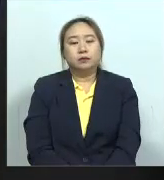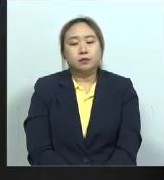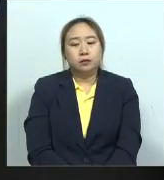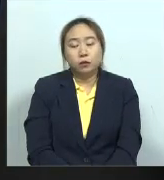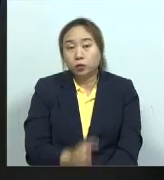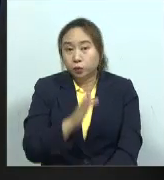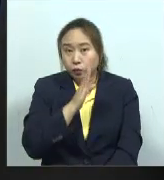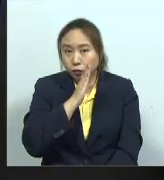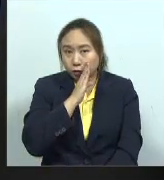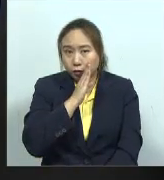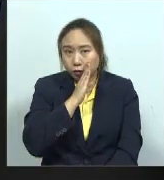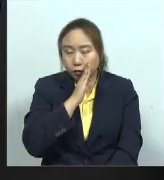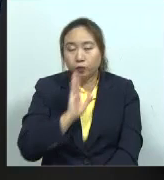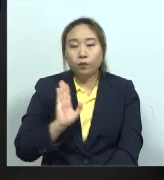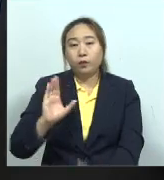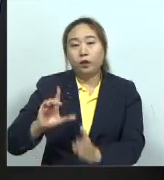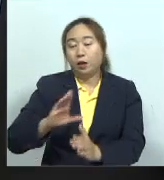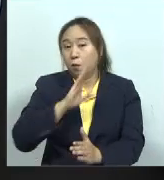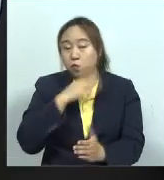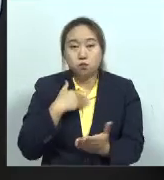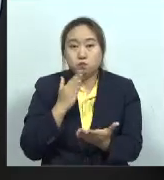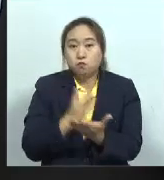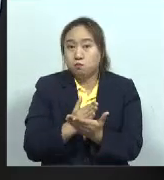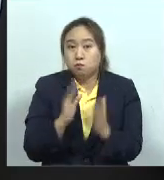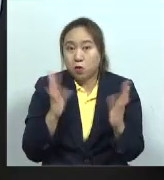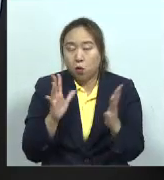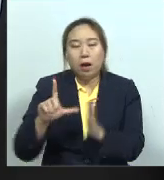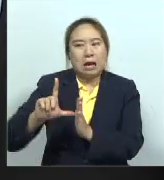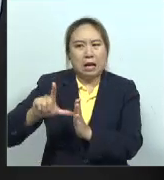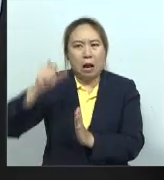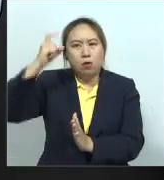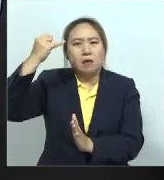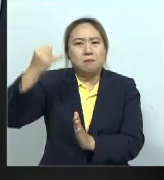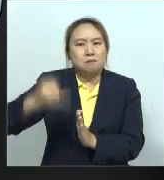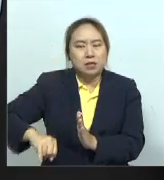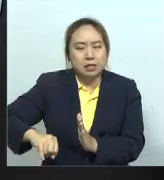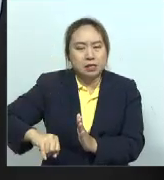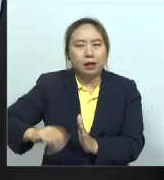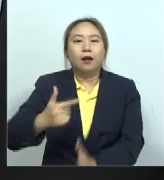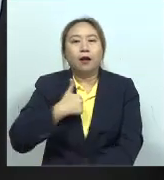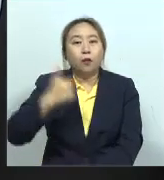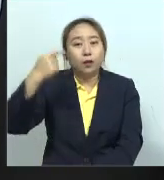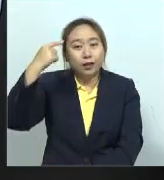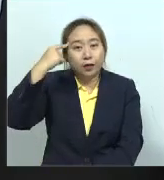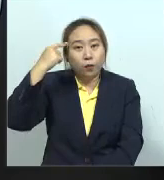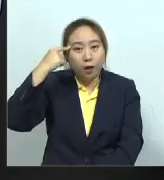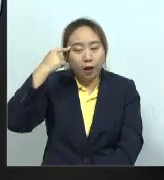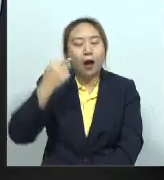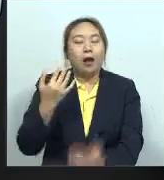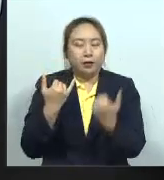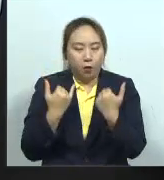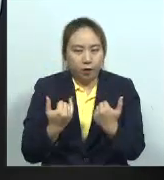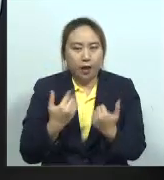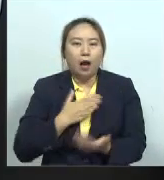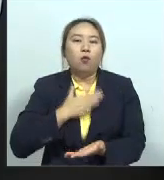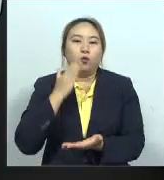ยุดในประเด็นของท่านเลขาธิการพรรคจะเป็นการเข้าใจผิดกันอย่างใหญ่หลวงเราคิดว่าเรื่องนี้ควรหยุด